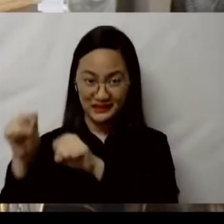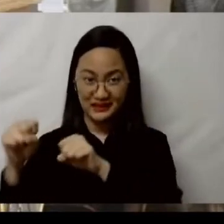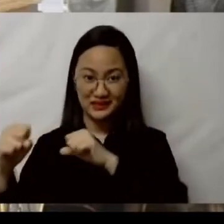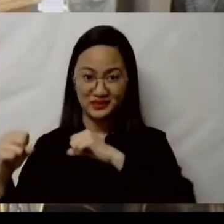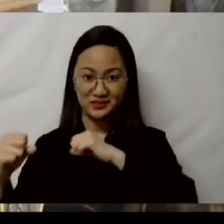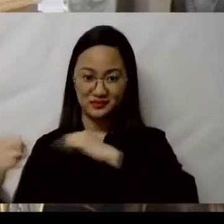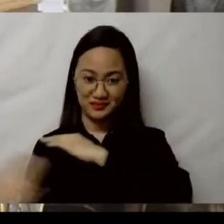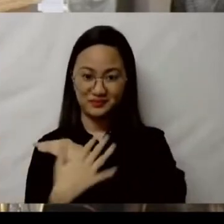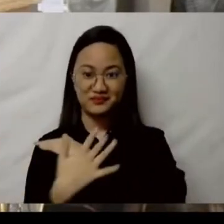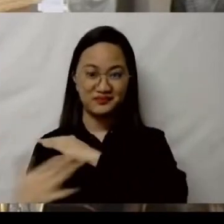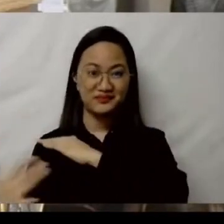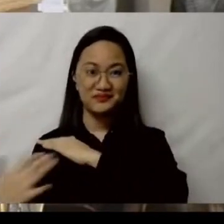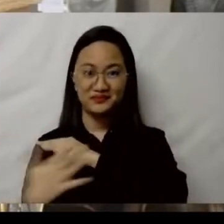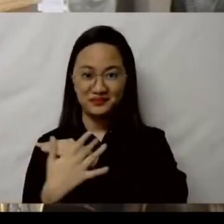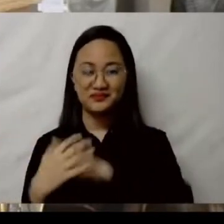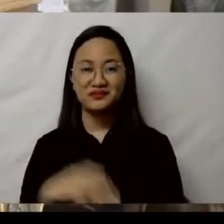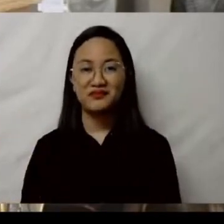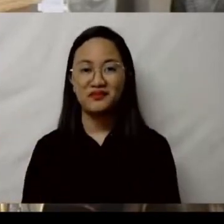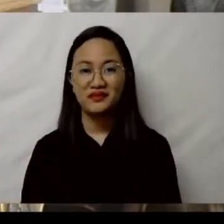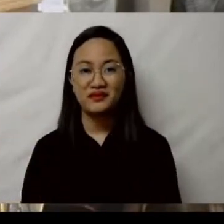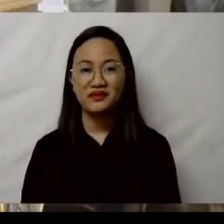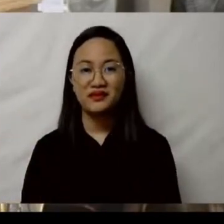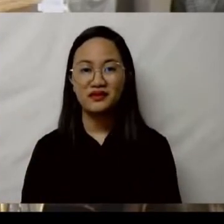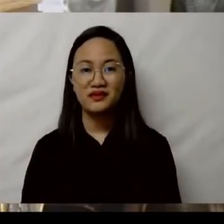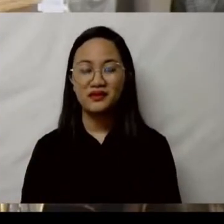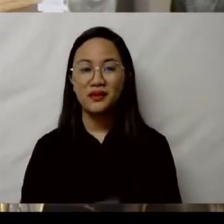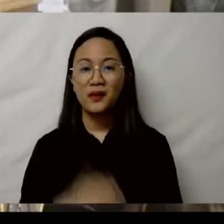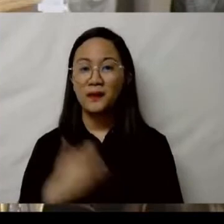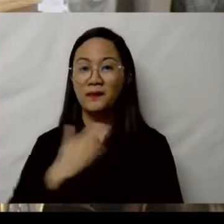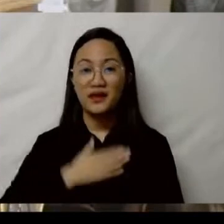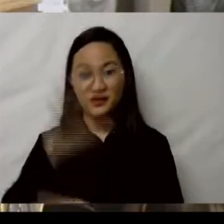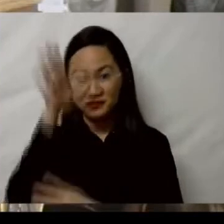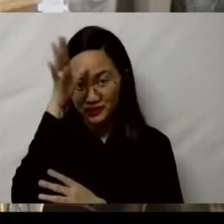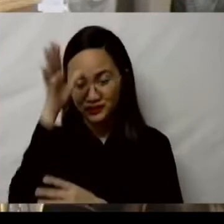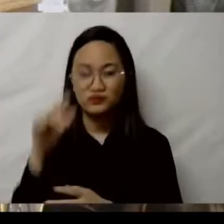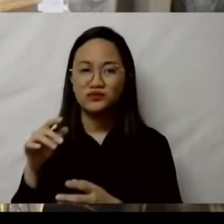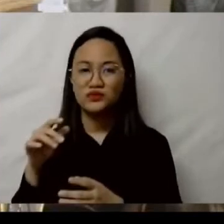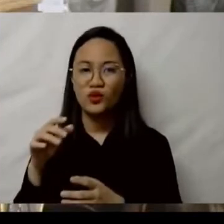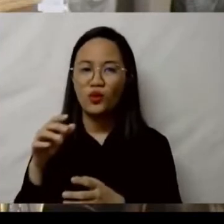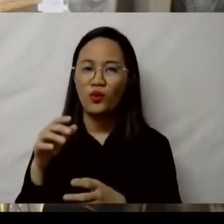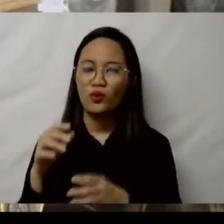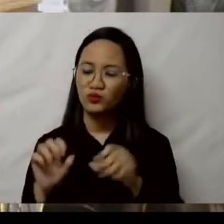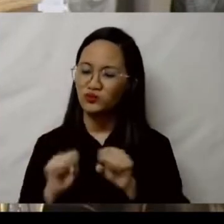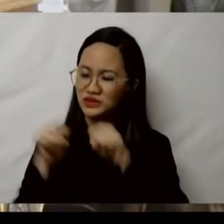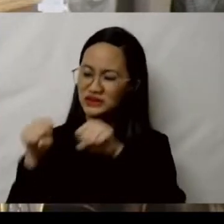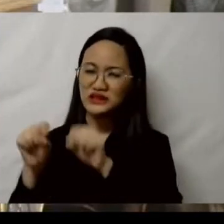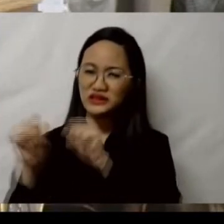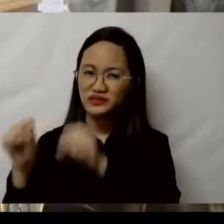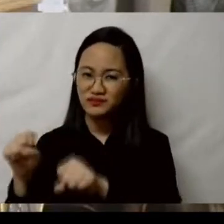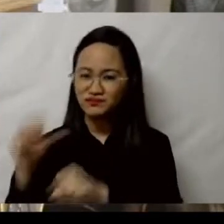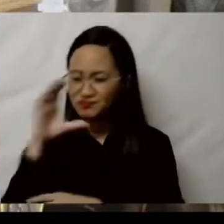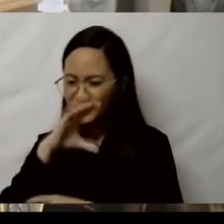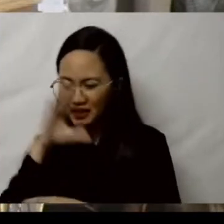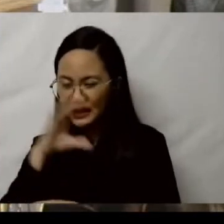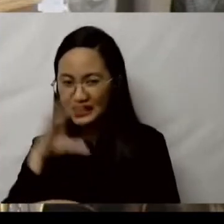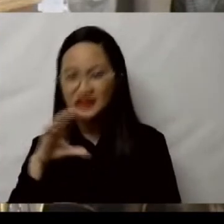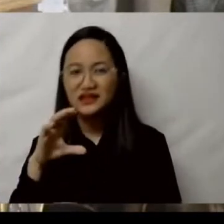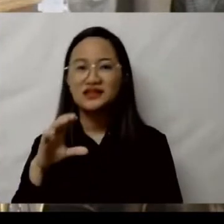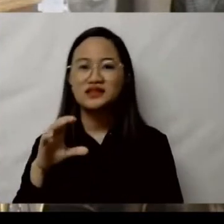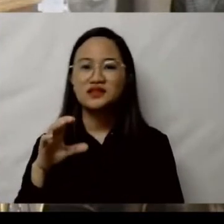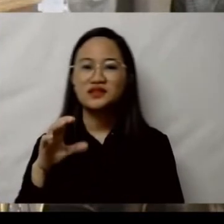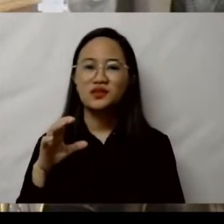6 feet. My father would dive and kukuha ng mga makakain doon and then he would eat doon sa bangka. Minsan naman doon